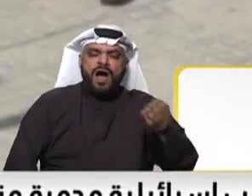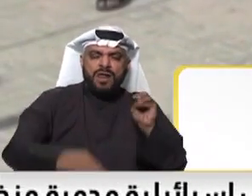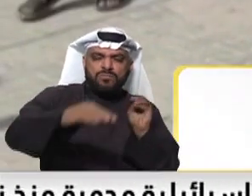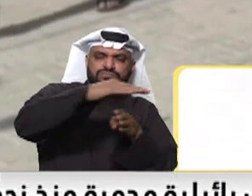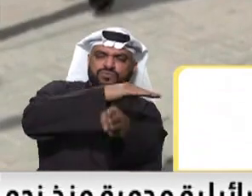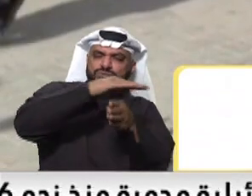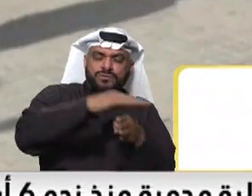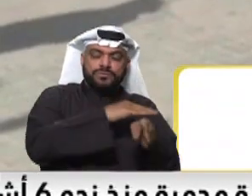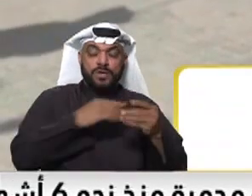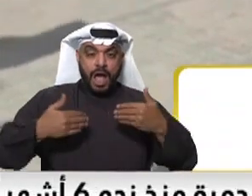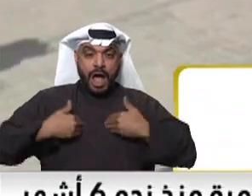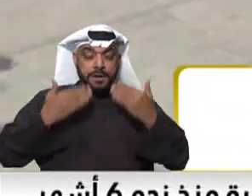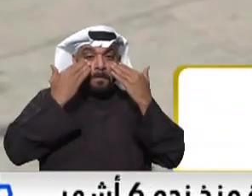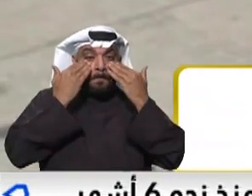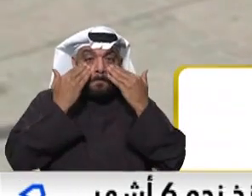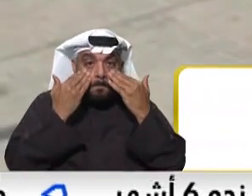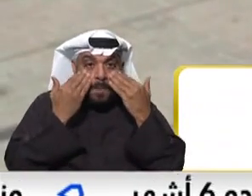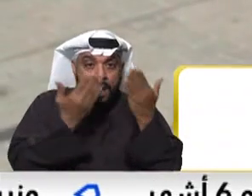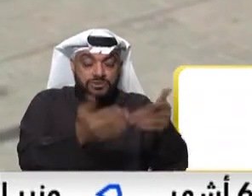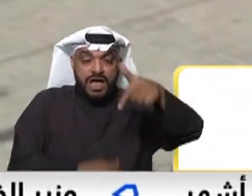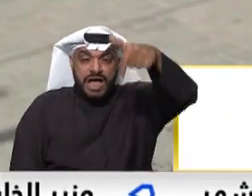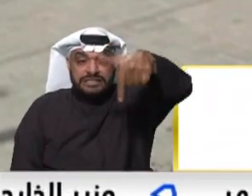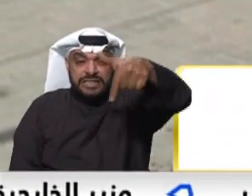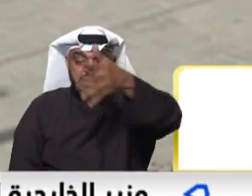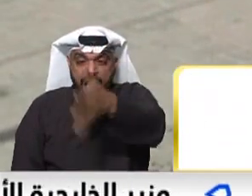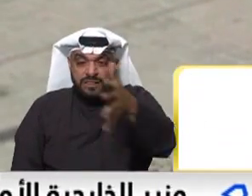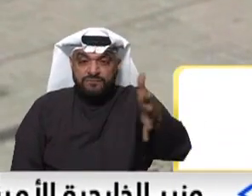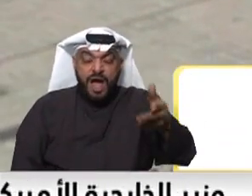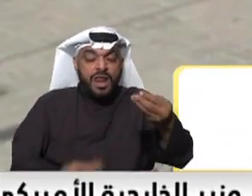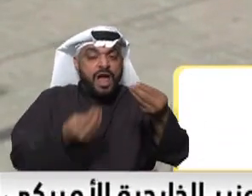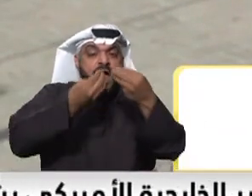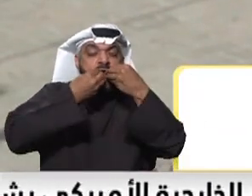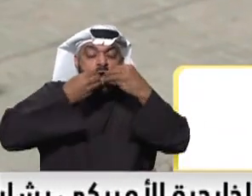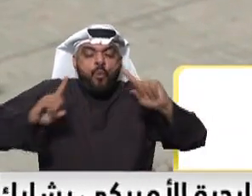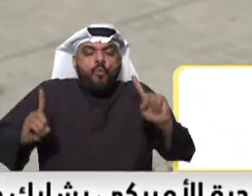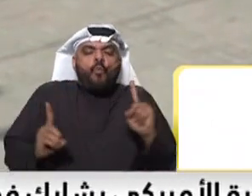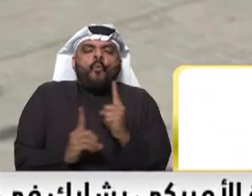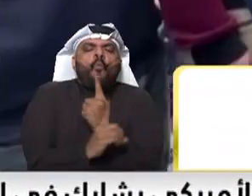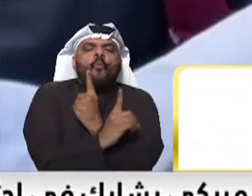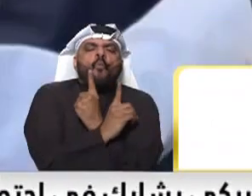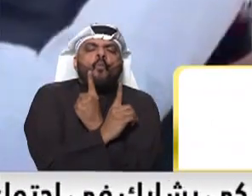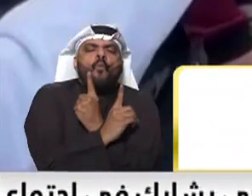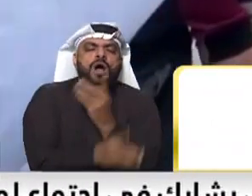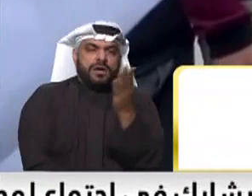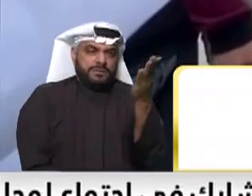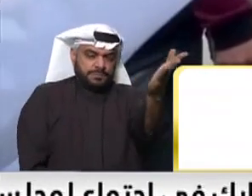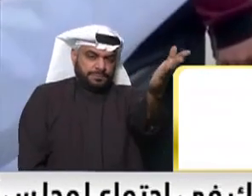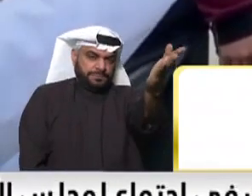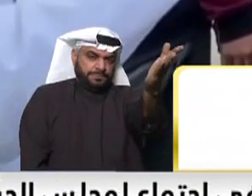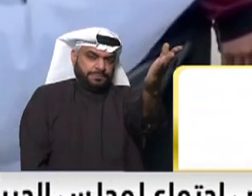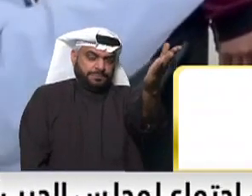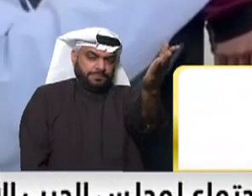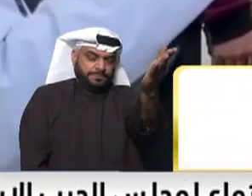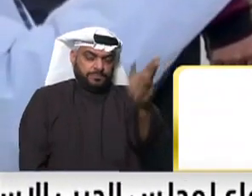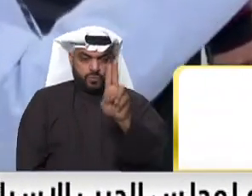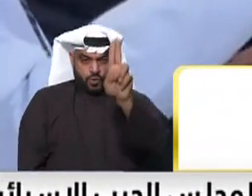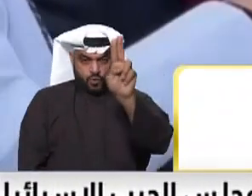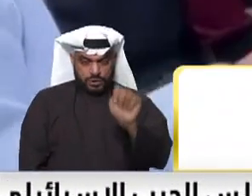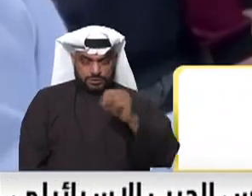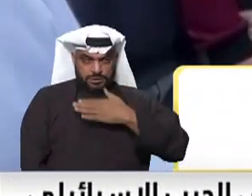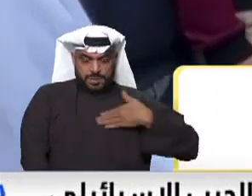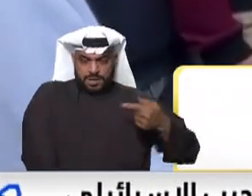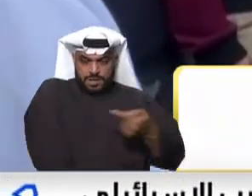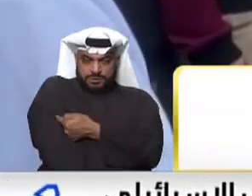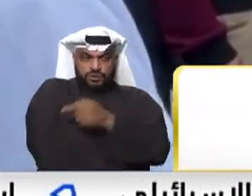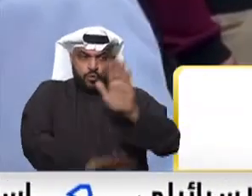واليوم رايت بنفسي سته اطفال يعانون من سوء التغذيه الحاد منظمه الصحه العالميه وميد جلوبال